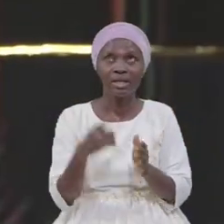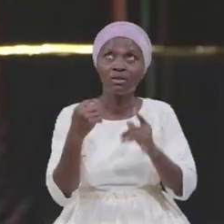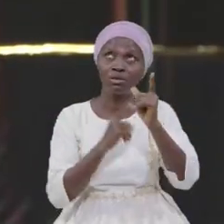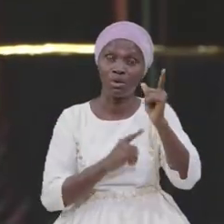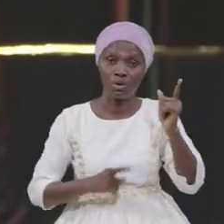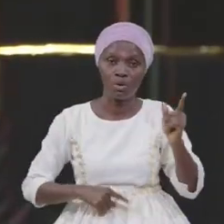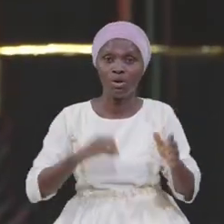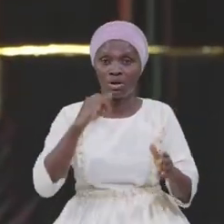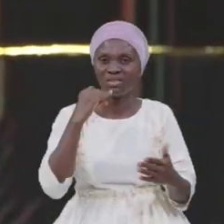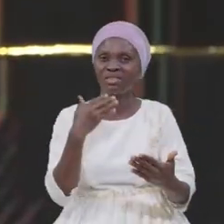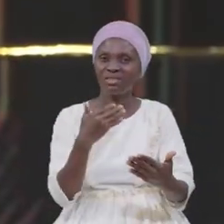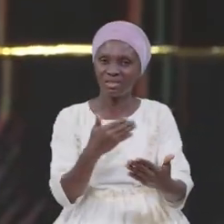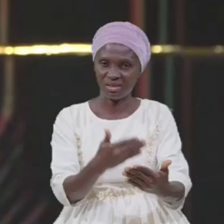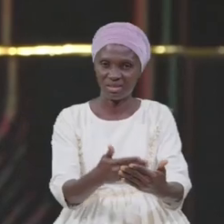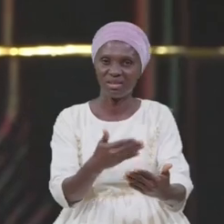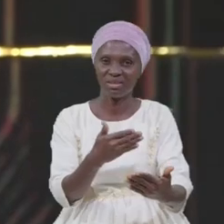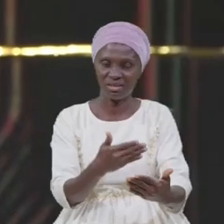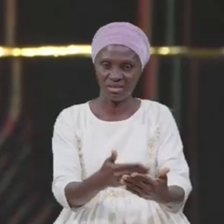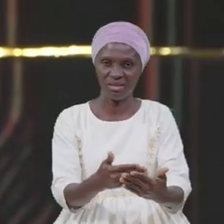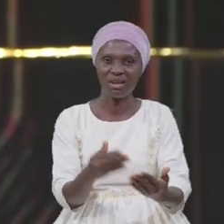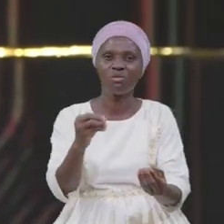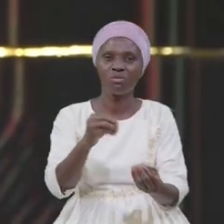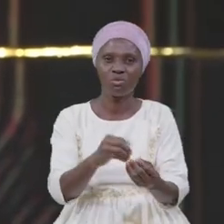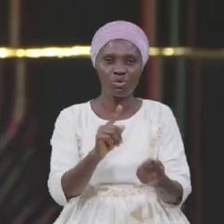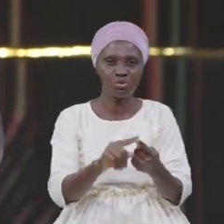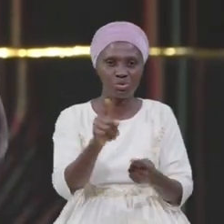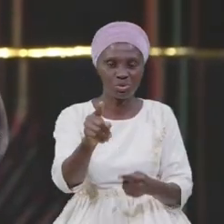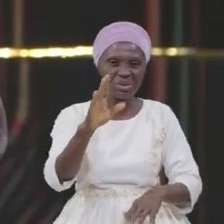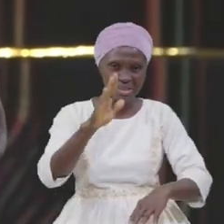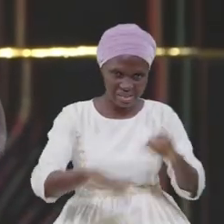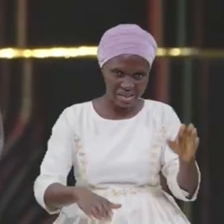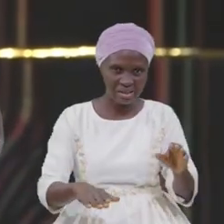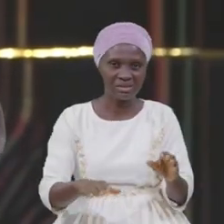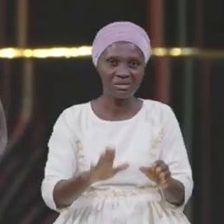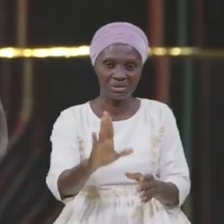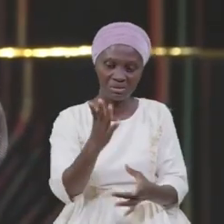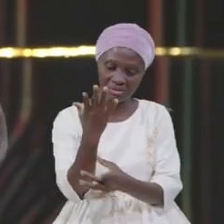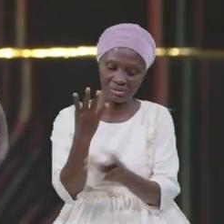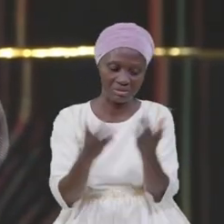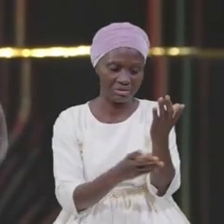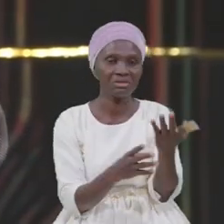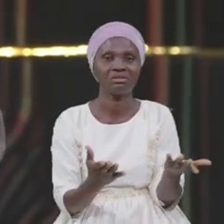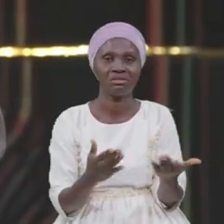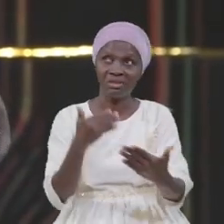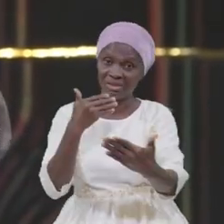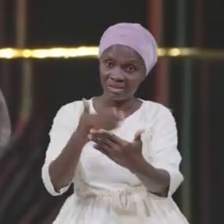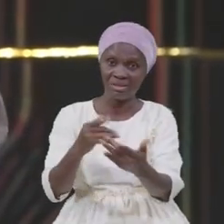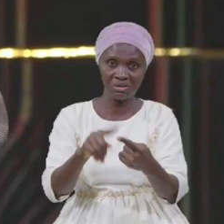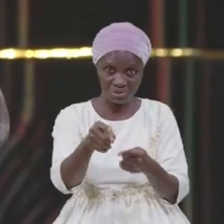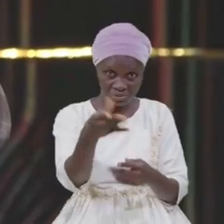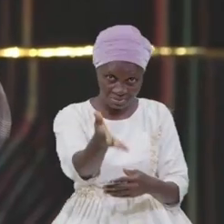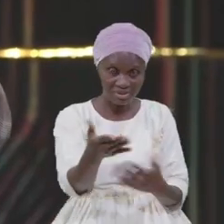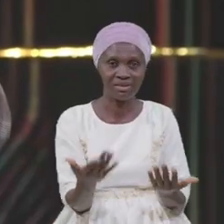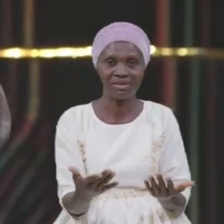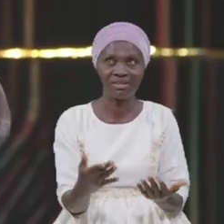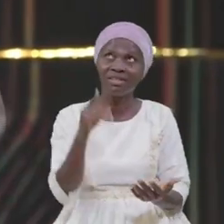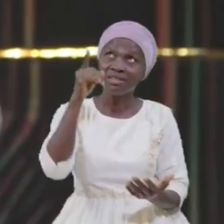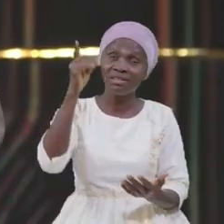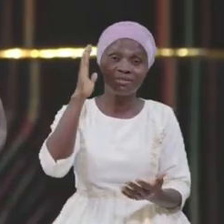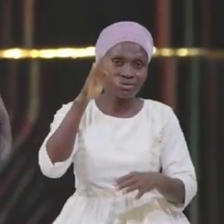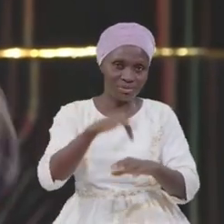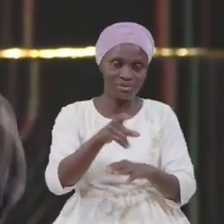que le Seigneur est plus proche de toi que même tes mains. Plus proche de toi là-bas. Tu vas le